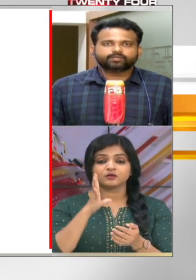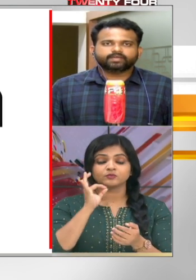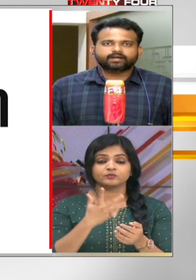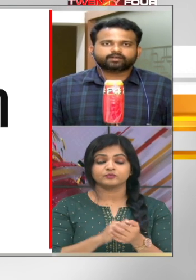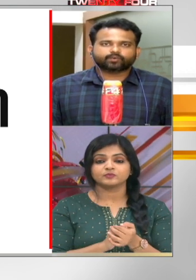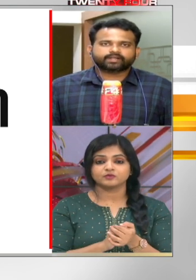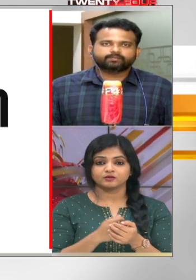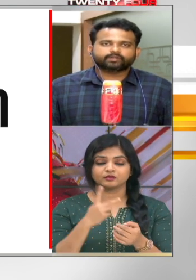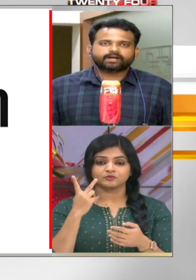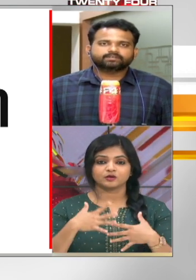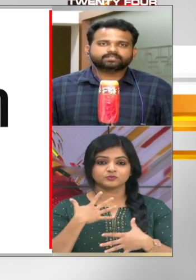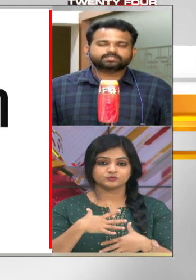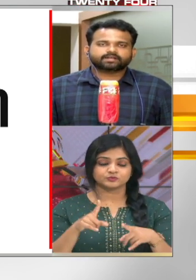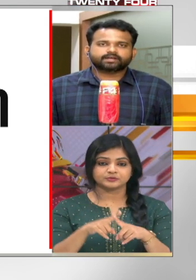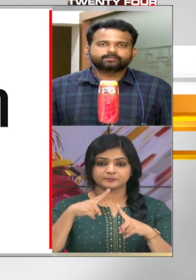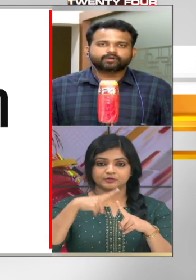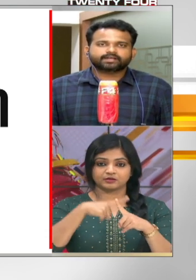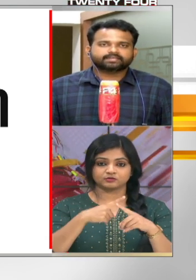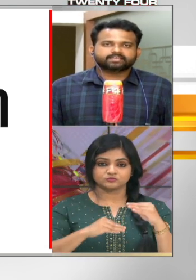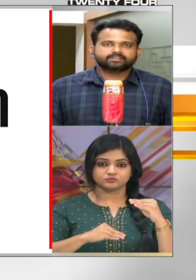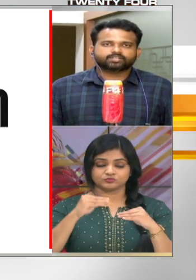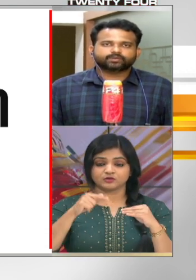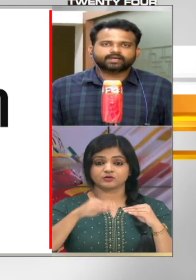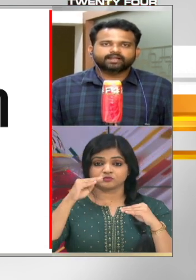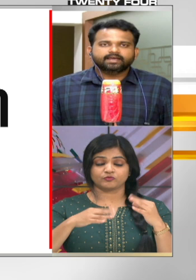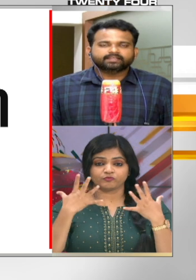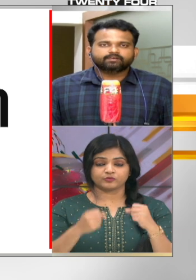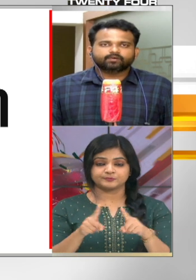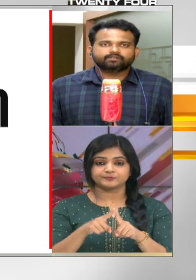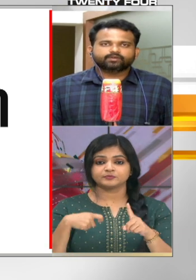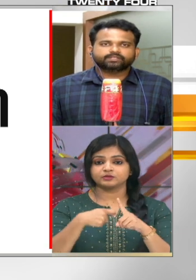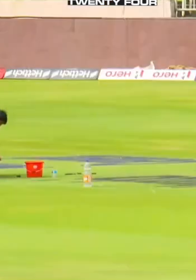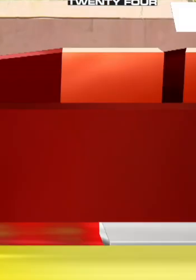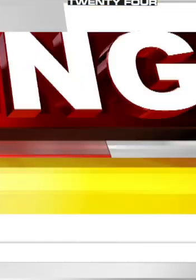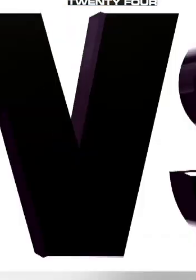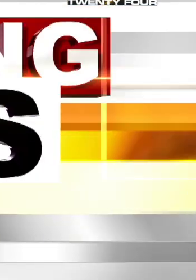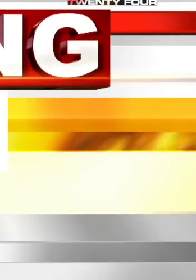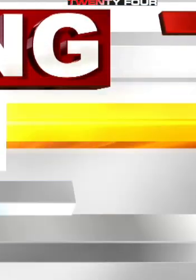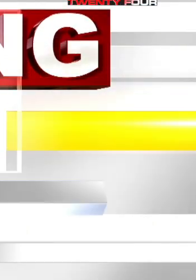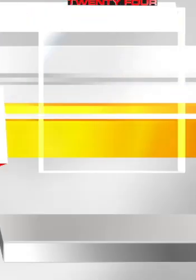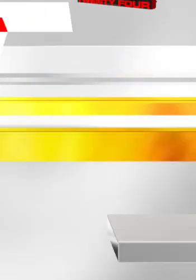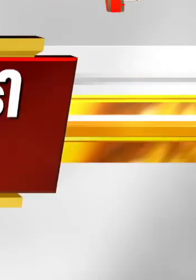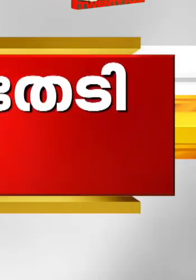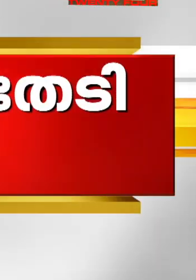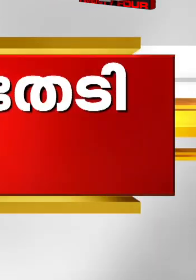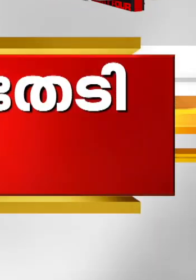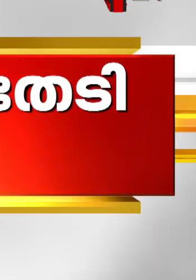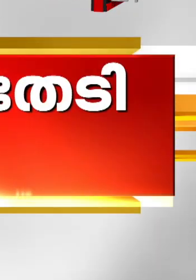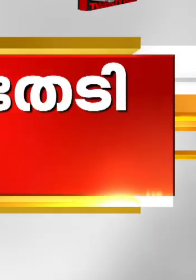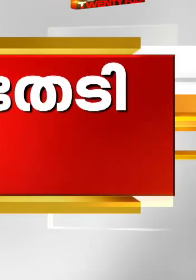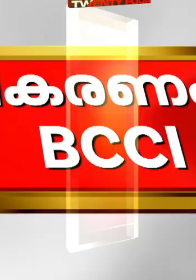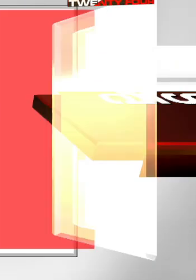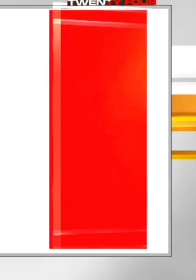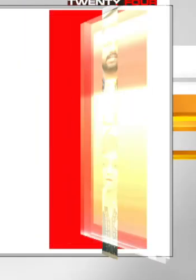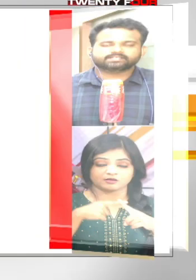നികുതി കുറയ്ക്കണമെന്നൊരാവശ്യം സർക്കാരിന് മുന്നിൽ KCA വച്ചിരുന്നു. എന്നാൽ നിലവിലുള്ള വിനോദ നികുതിയിൽ ഇളവ് നൽകാൻ കഴിയില്ലെന്നൊരു നിലപാടാണ്